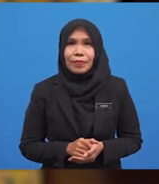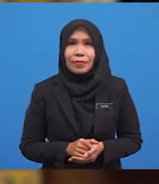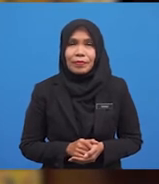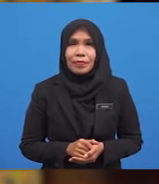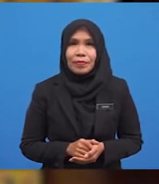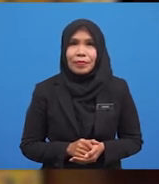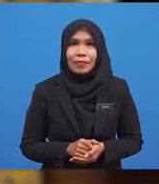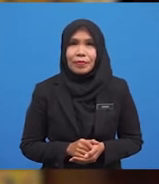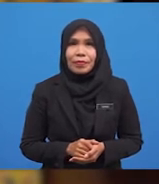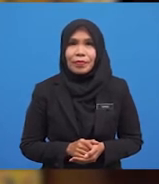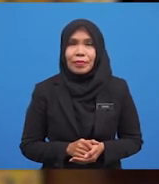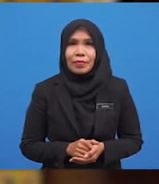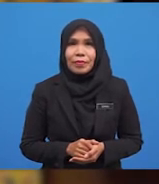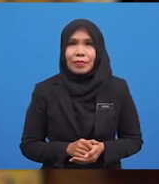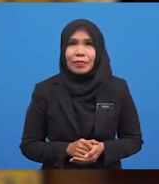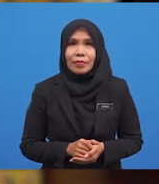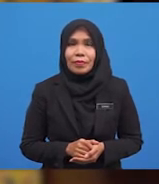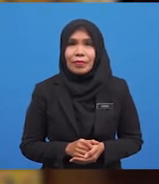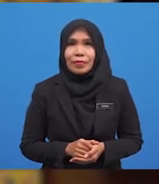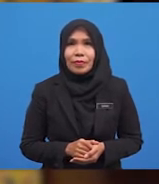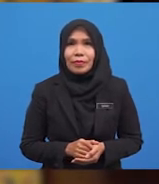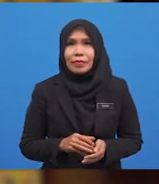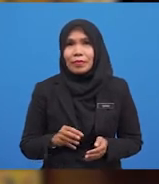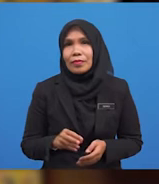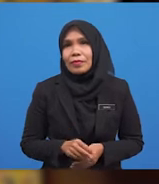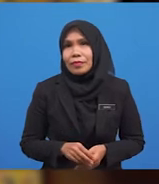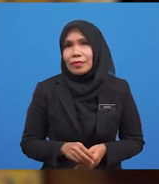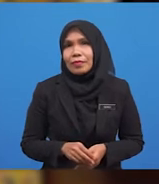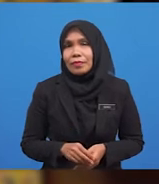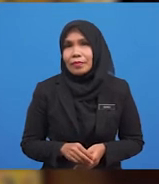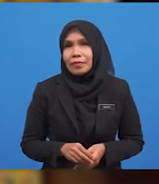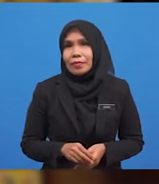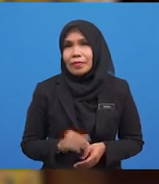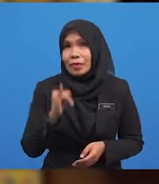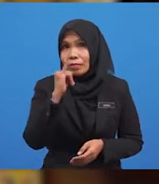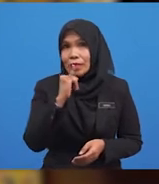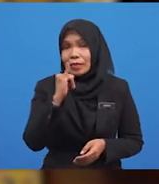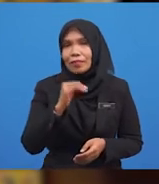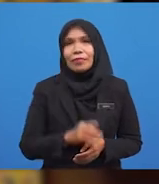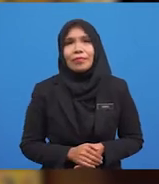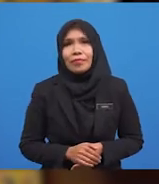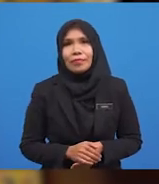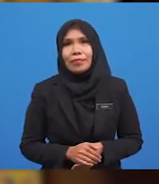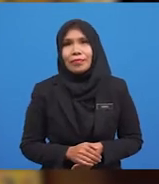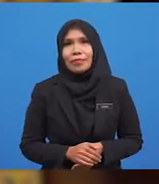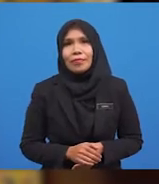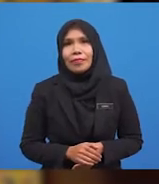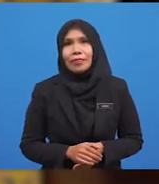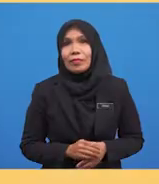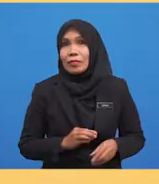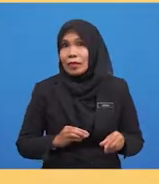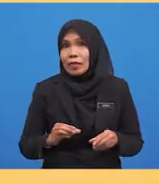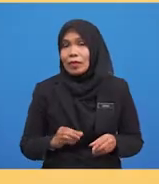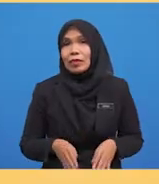dan menjadikan seloka ini mempunyai keindahan tersendiri, iaitu aspek gaya